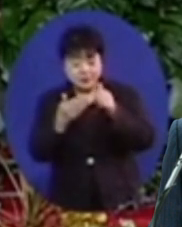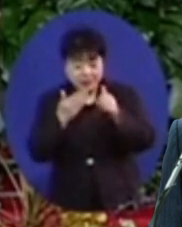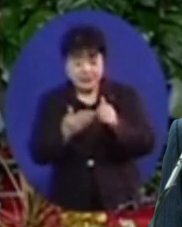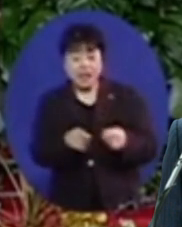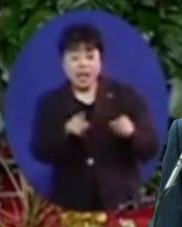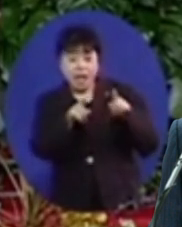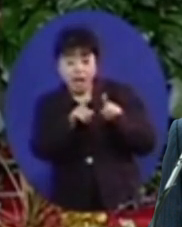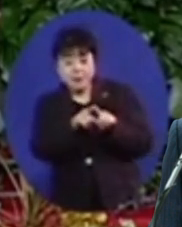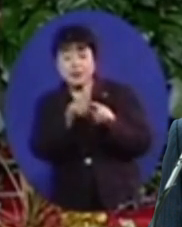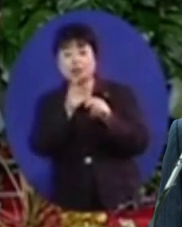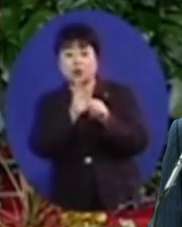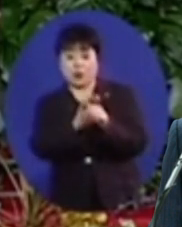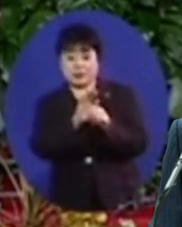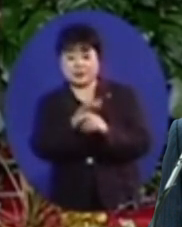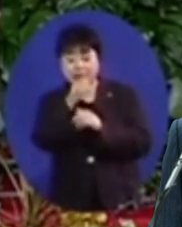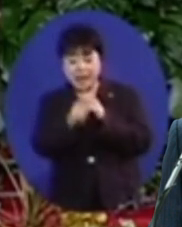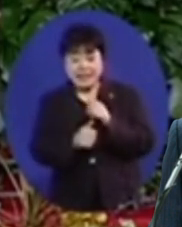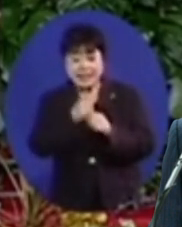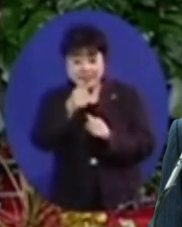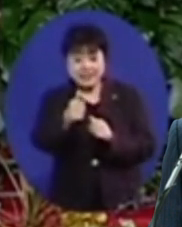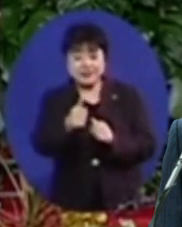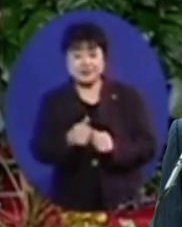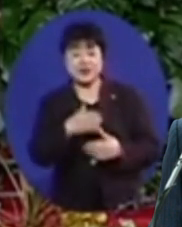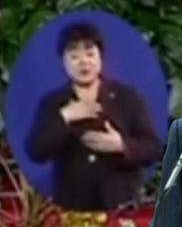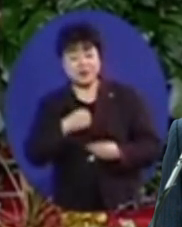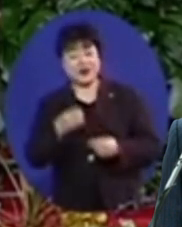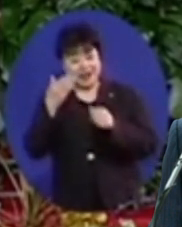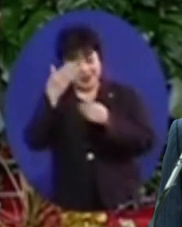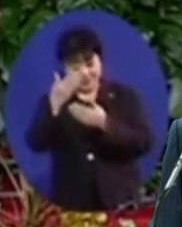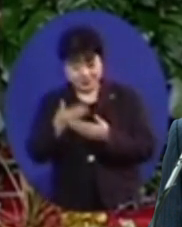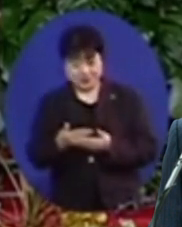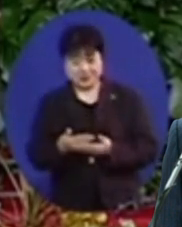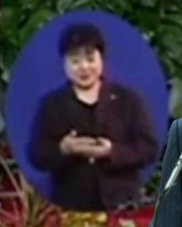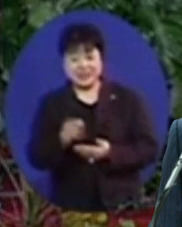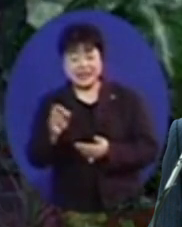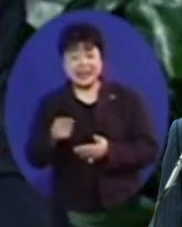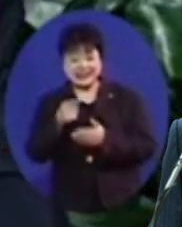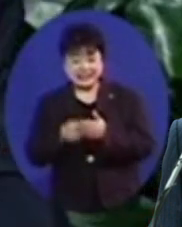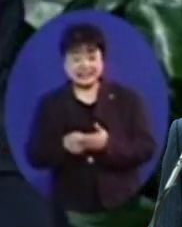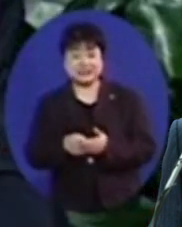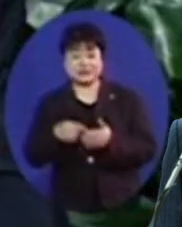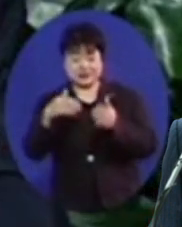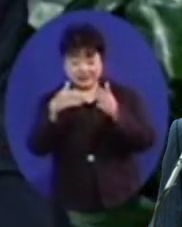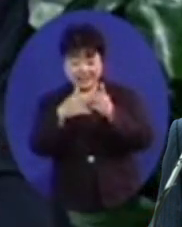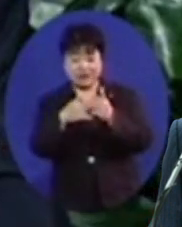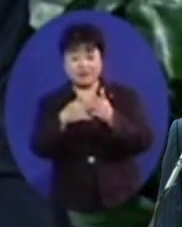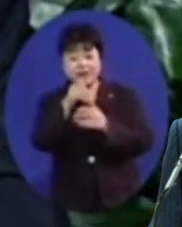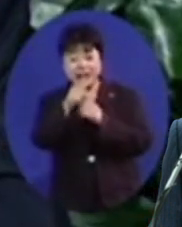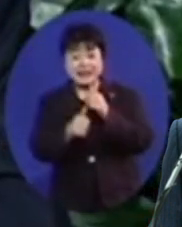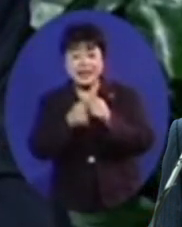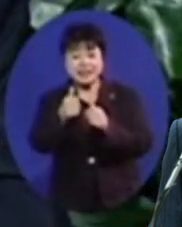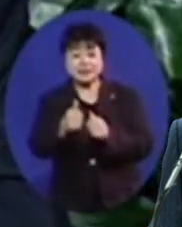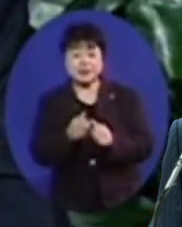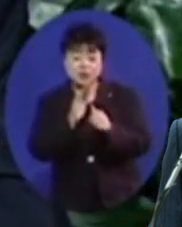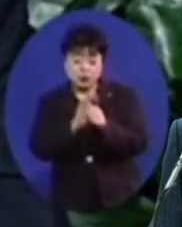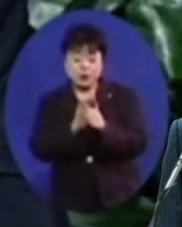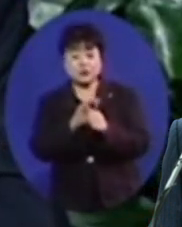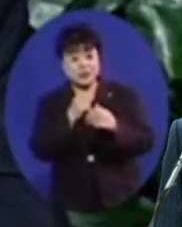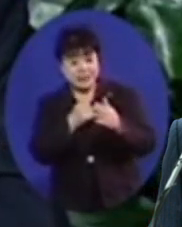함께 하셔서 하나님이 주신 평안을 가지고 간 이식 수술을 하고 하나님이